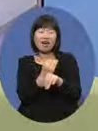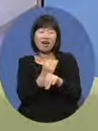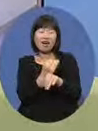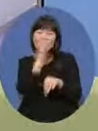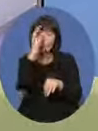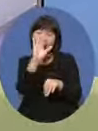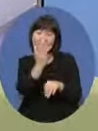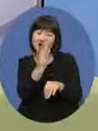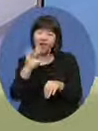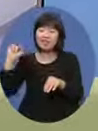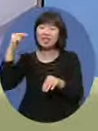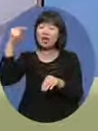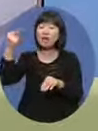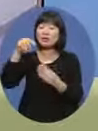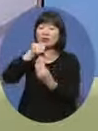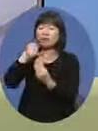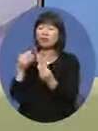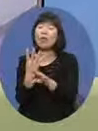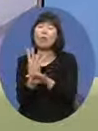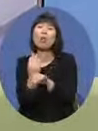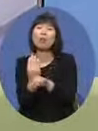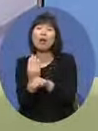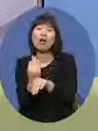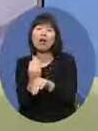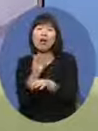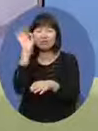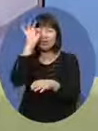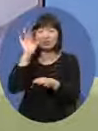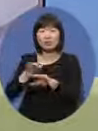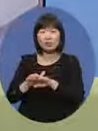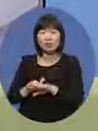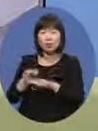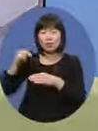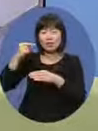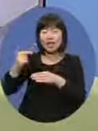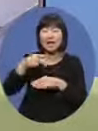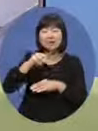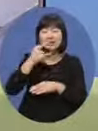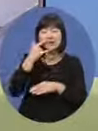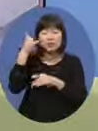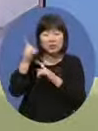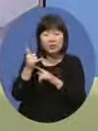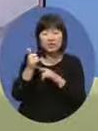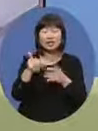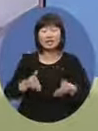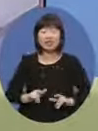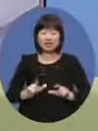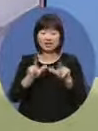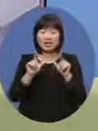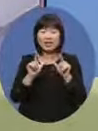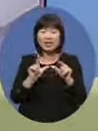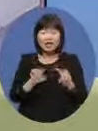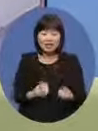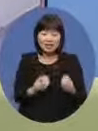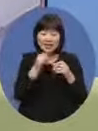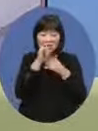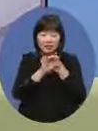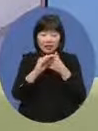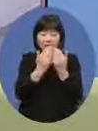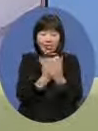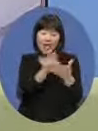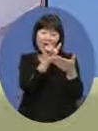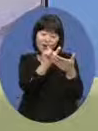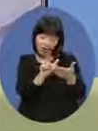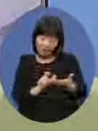음력설이니까. 그다음에 추석은 언제야? 이렇게 찾아놓은 다음에 네. 그다음에 시아버님 생신, 시어머니 생신, 뭐 제사가 있으면 제사 이렇게